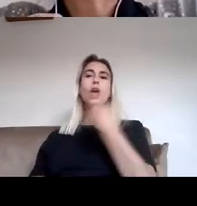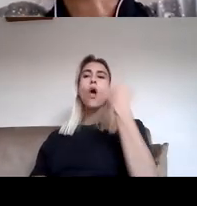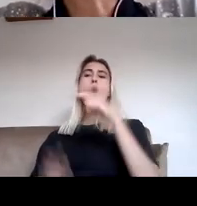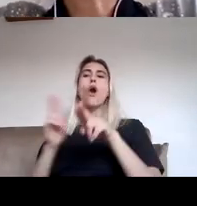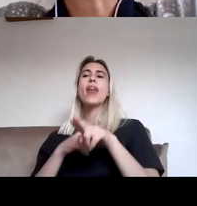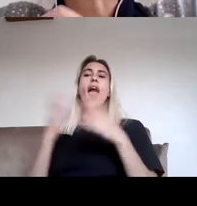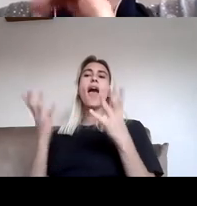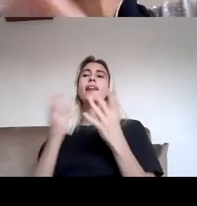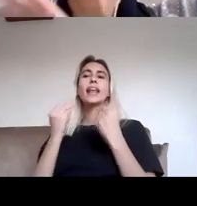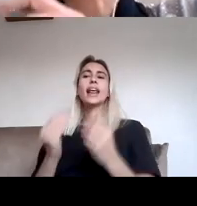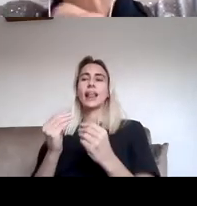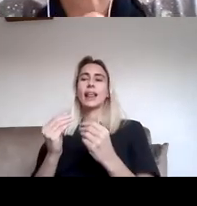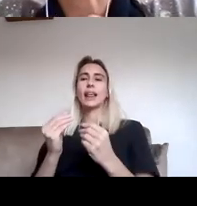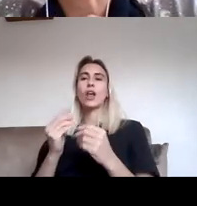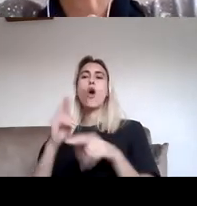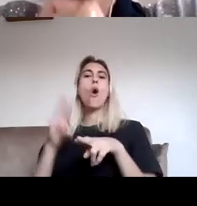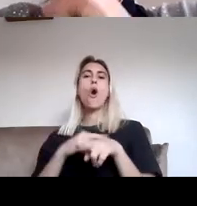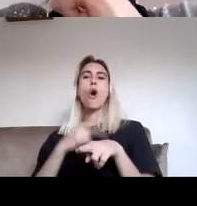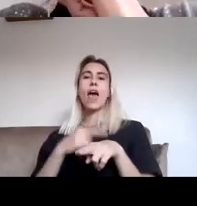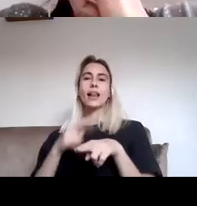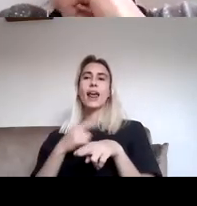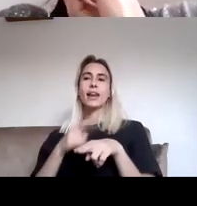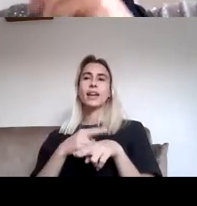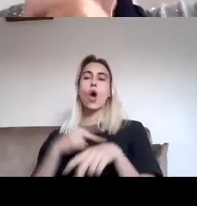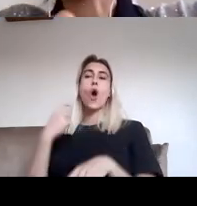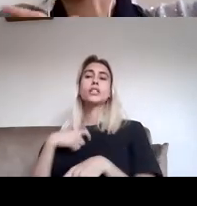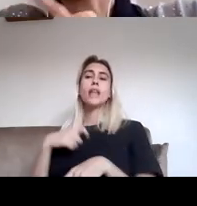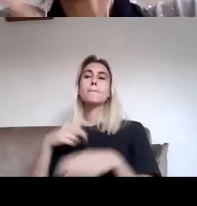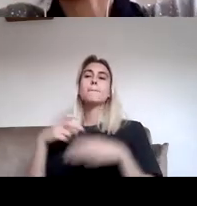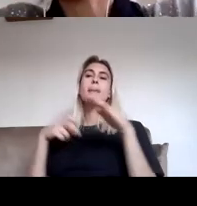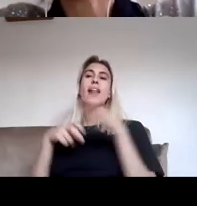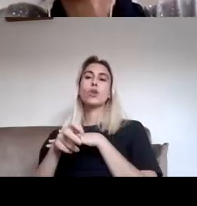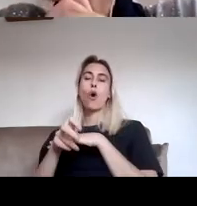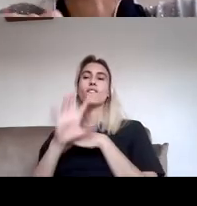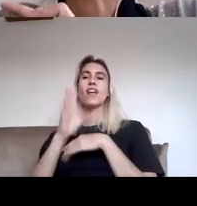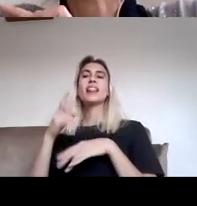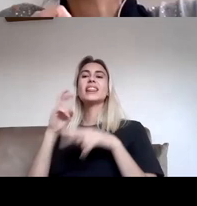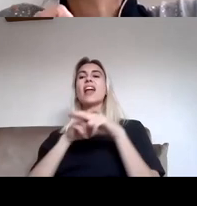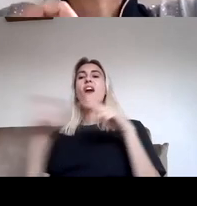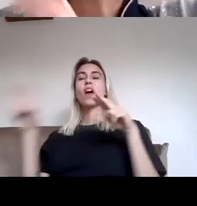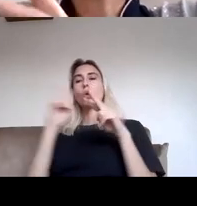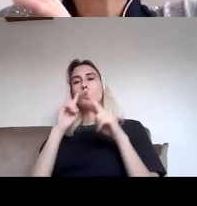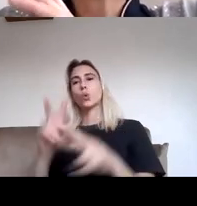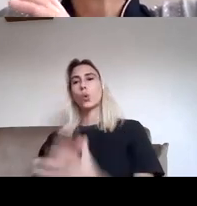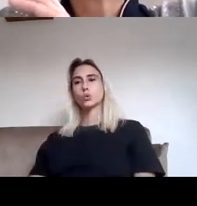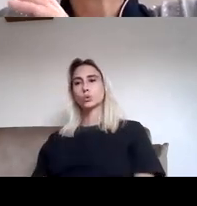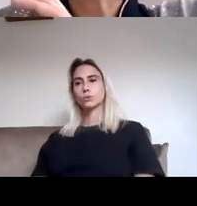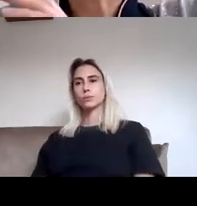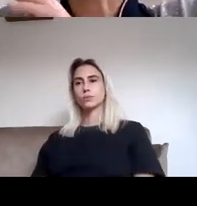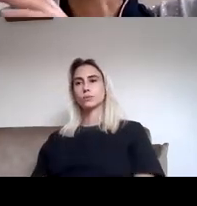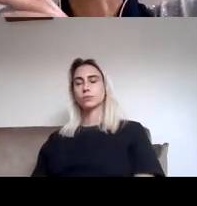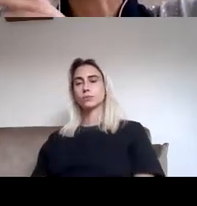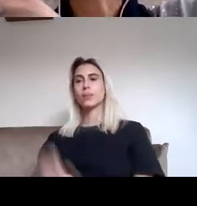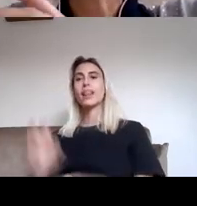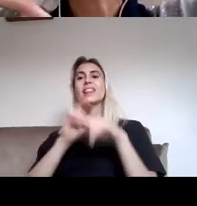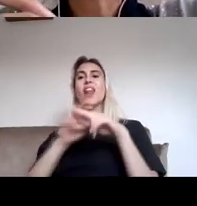iyi hallerini, yani en iyi örneklerini diyelim, özellikle metro istasyonları ve tramvayda görüyoruz. Tramvayda daha